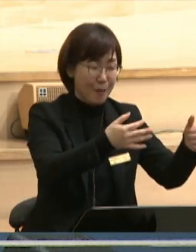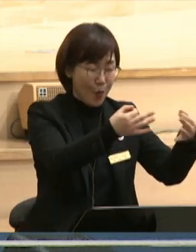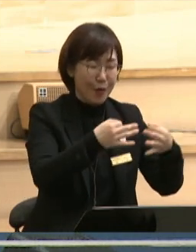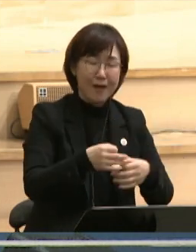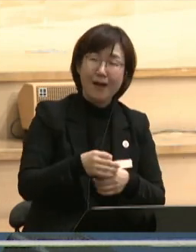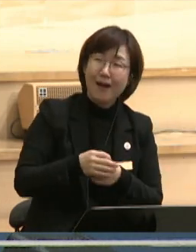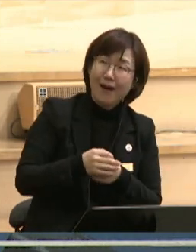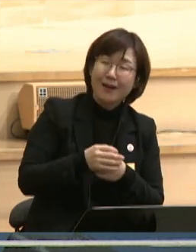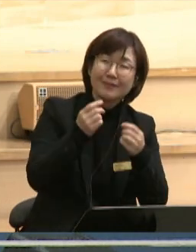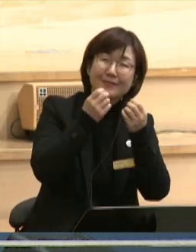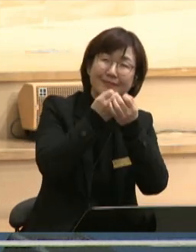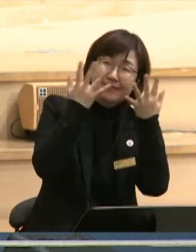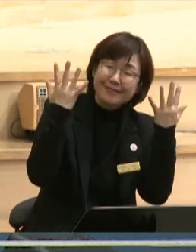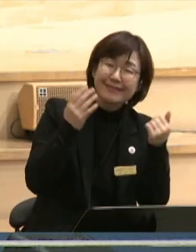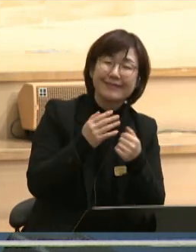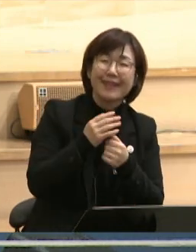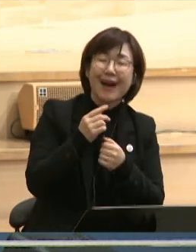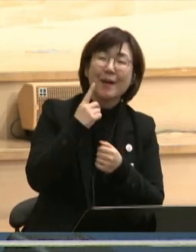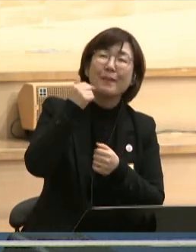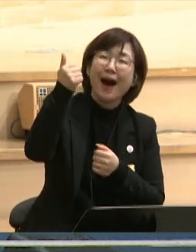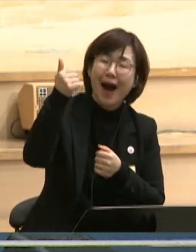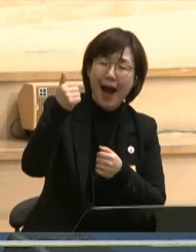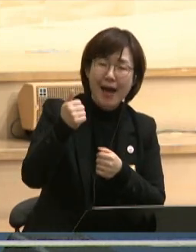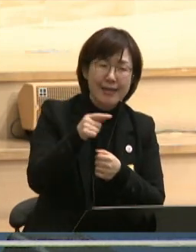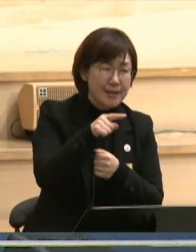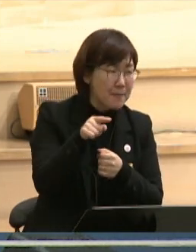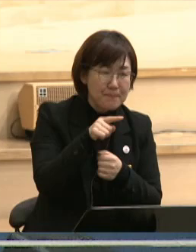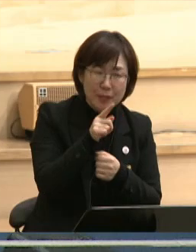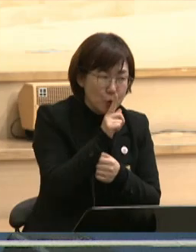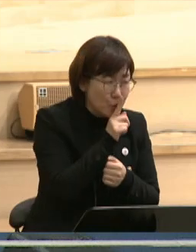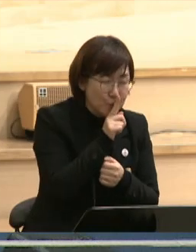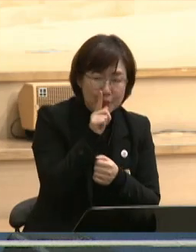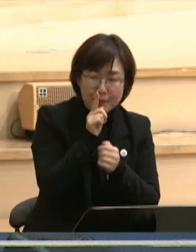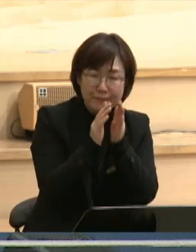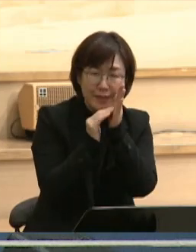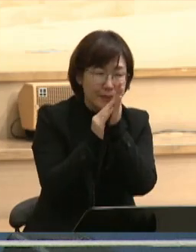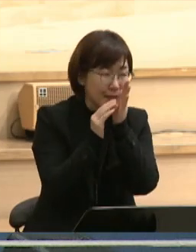이야기하는지 아세요 아빠 이건 비밀이야